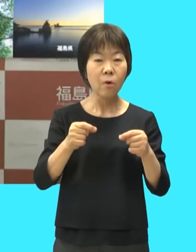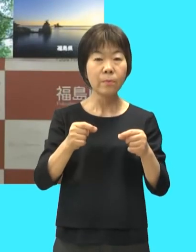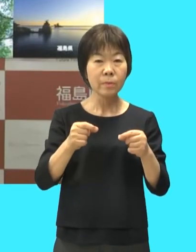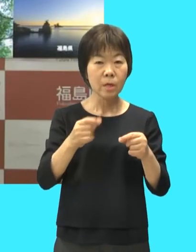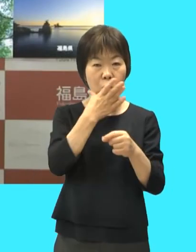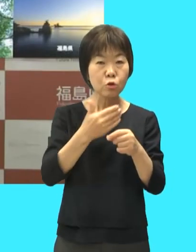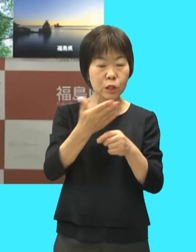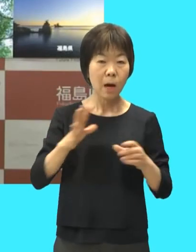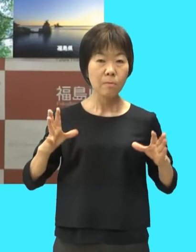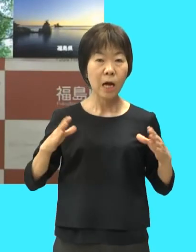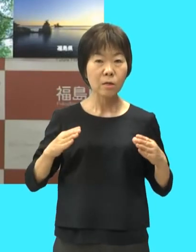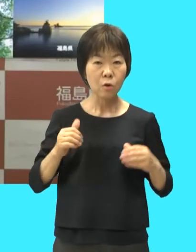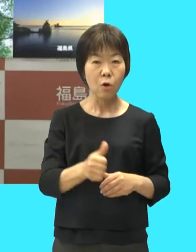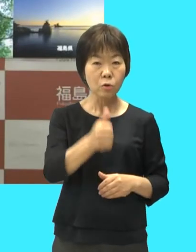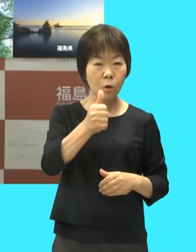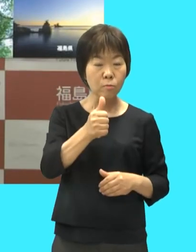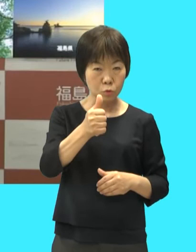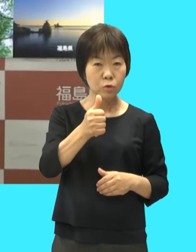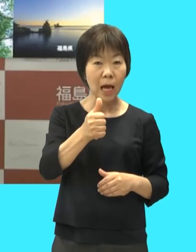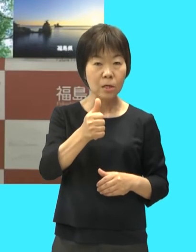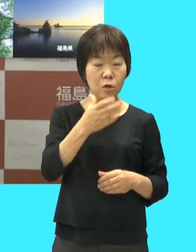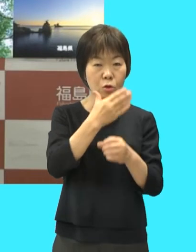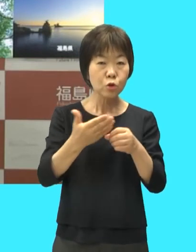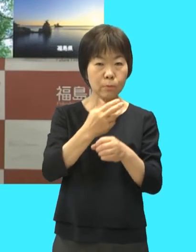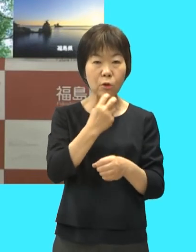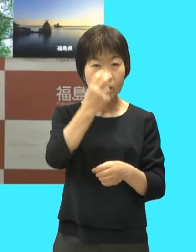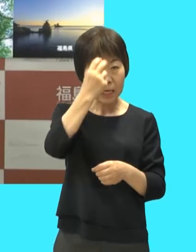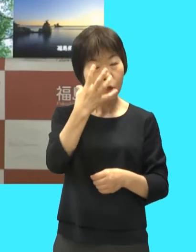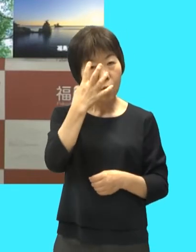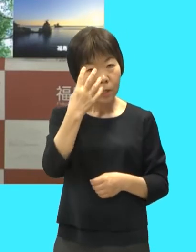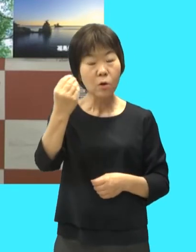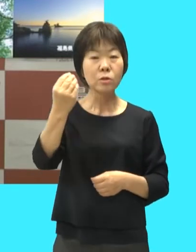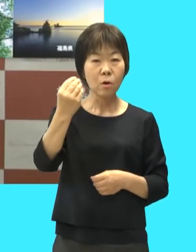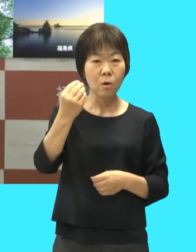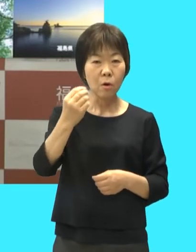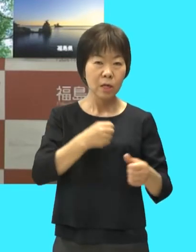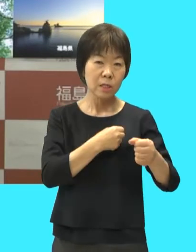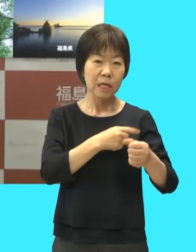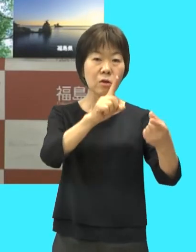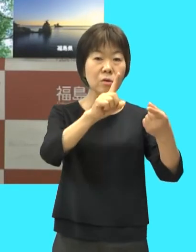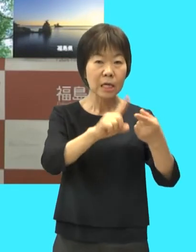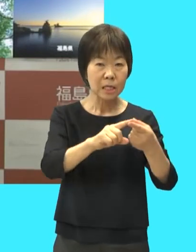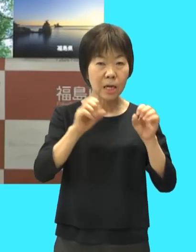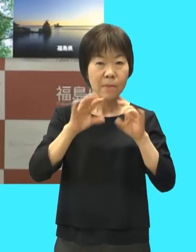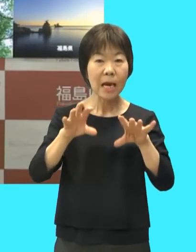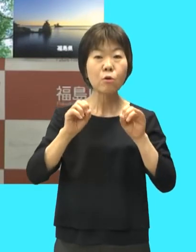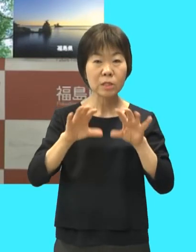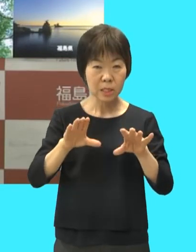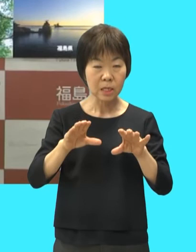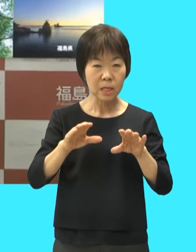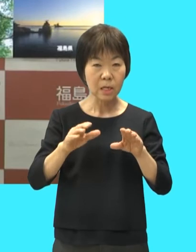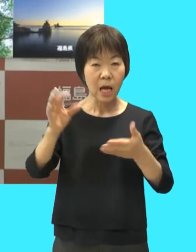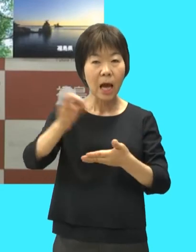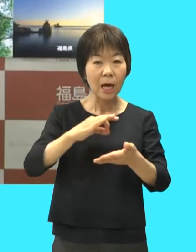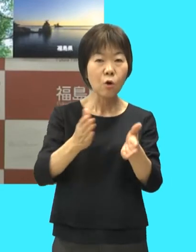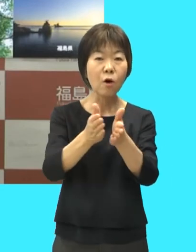福島プライドのトップランナーである福島の酒の魅力を積極的に PR をし販路拡大